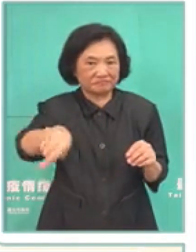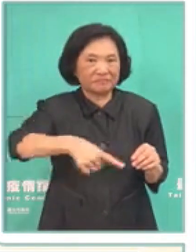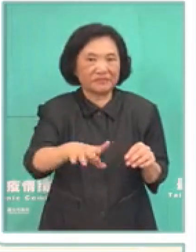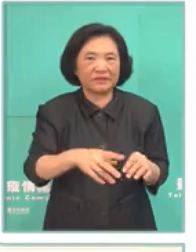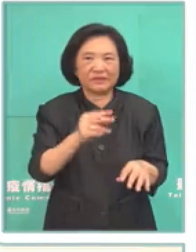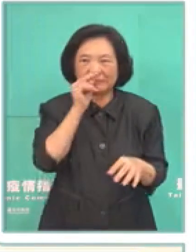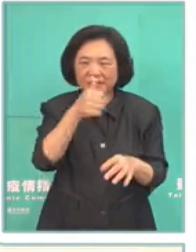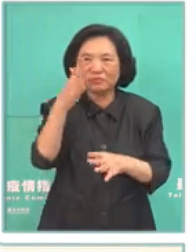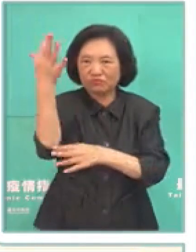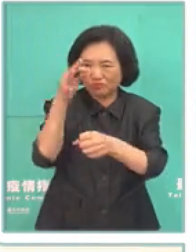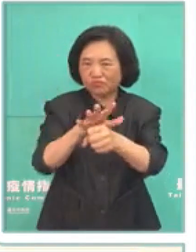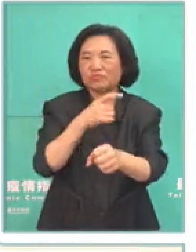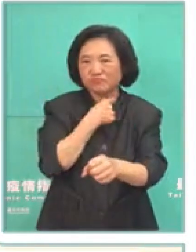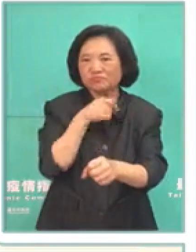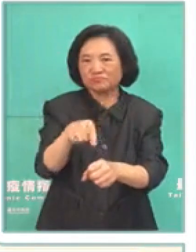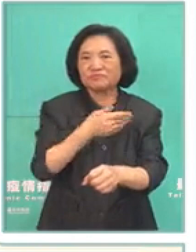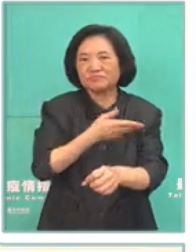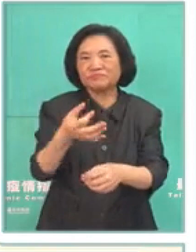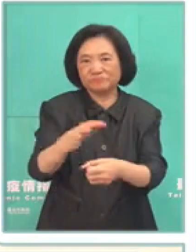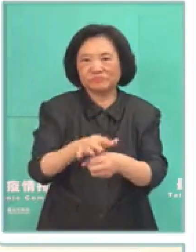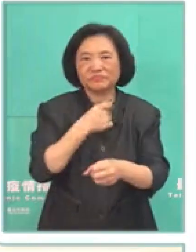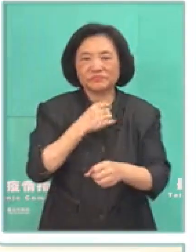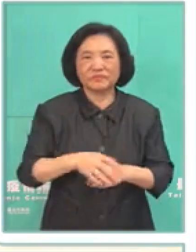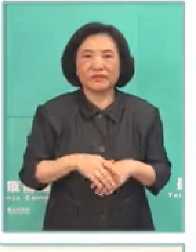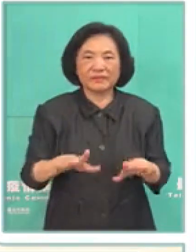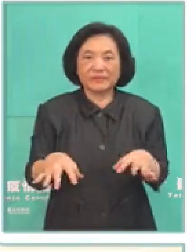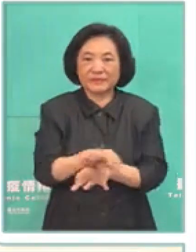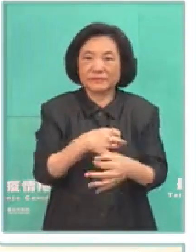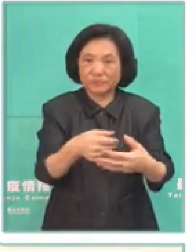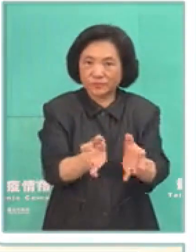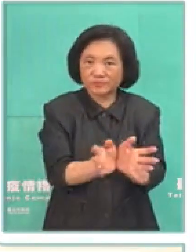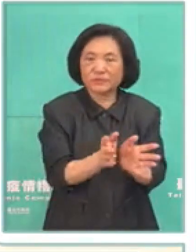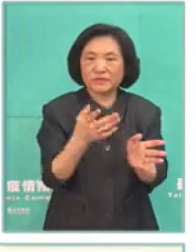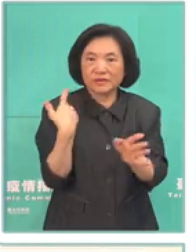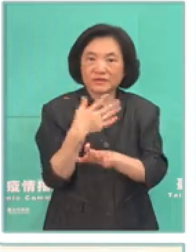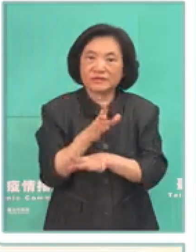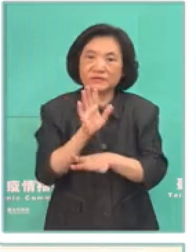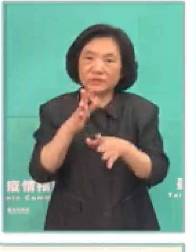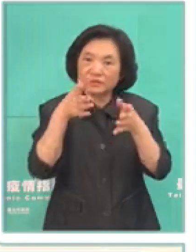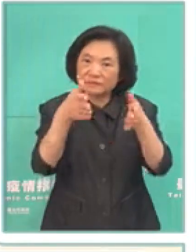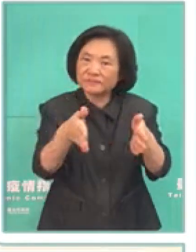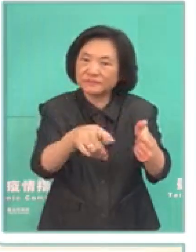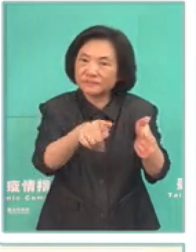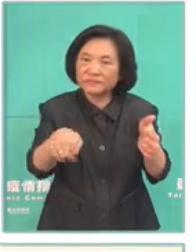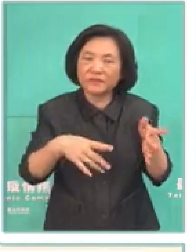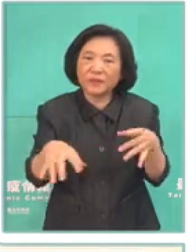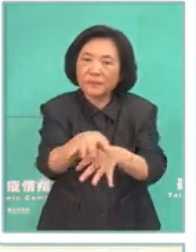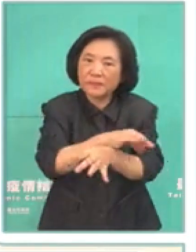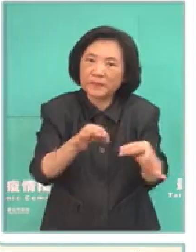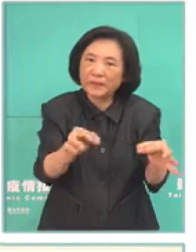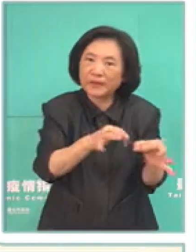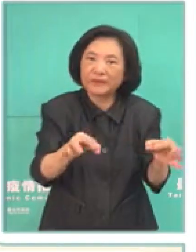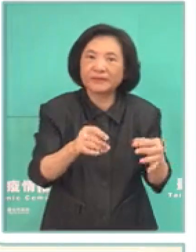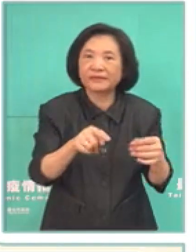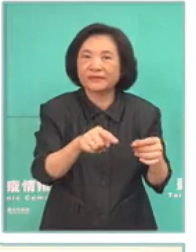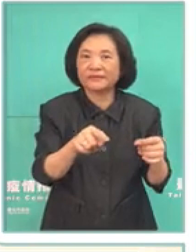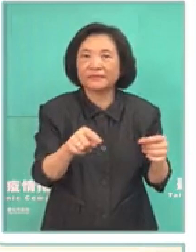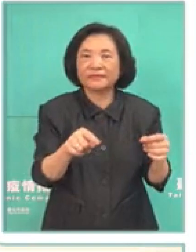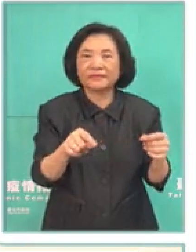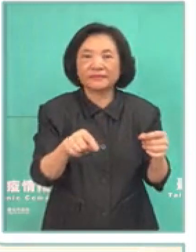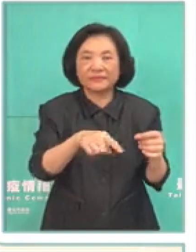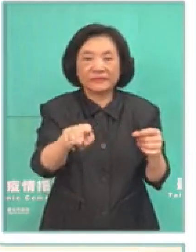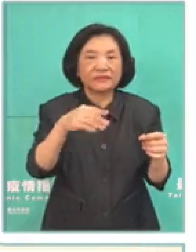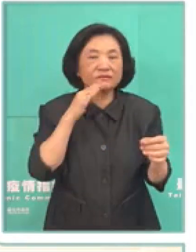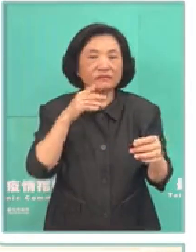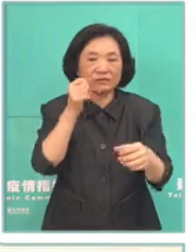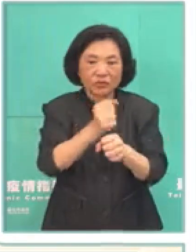补助哦。那目前这个经济部有针对这种业者，你知道哈，这种他们